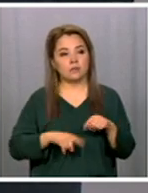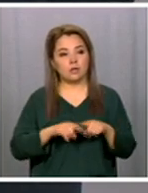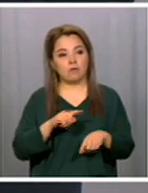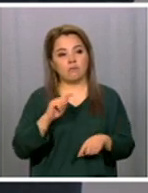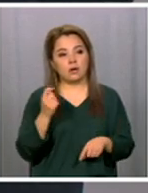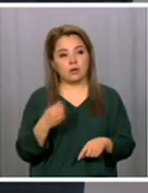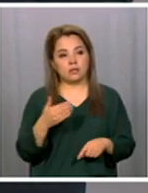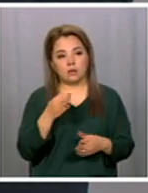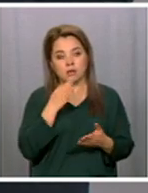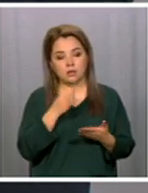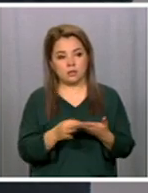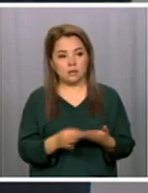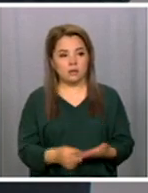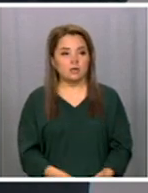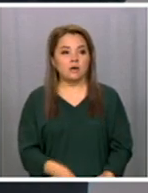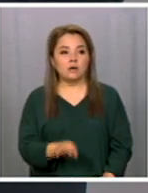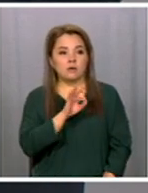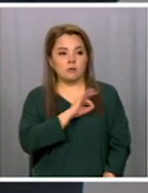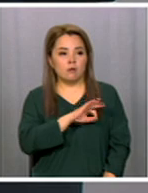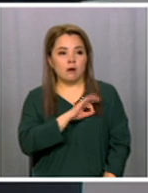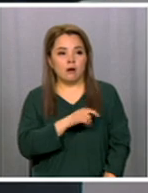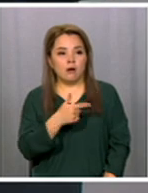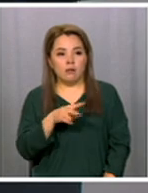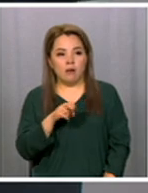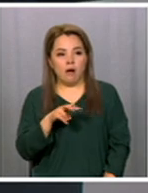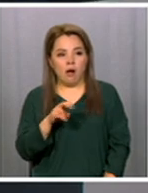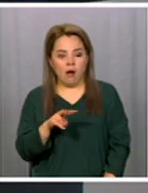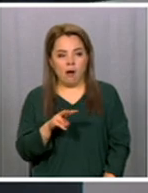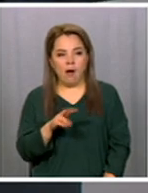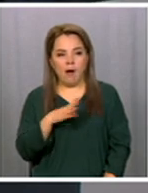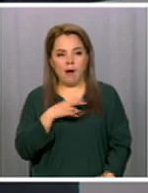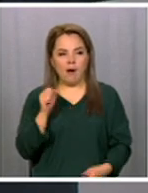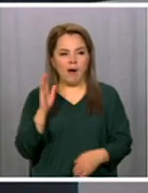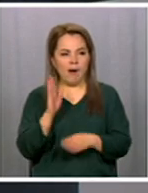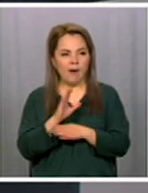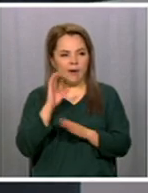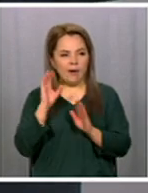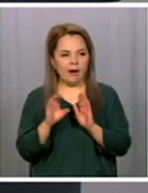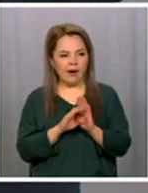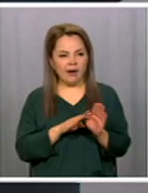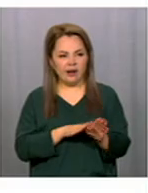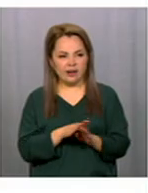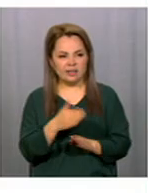войны. Используйте глаголы повелительного наклонения.